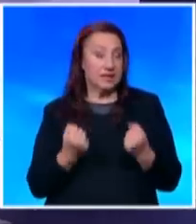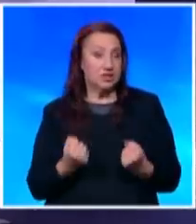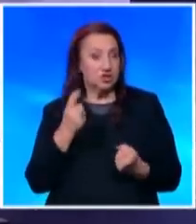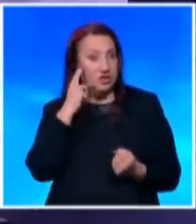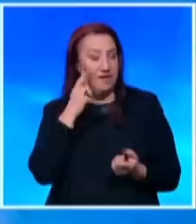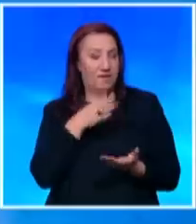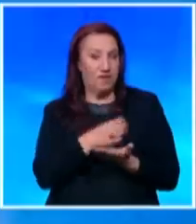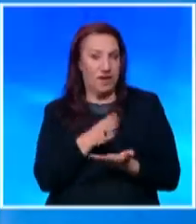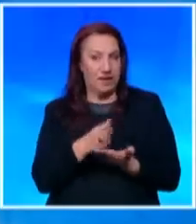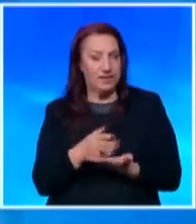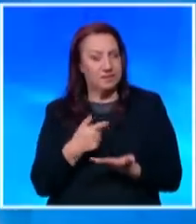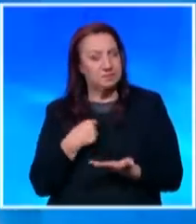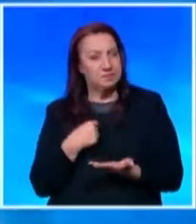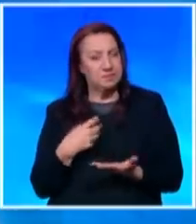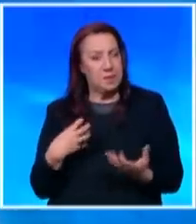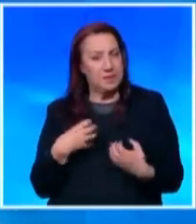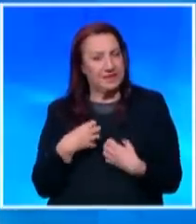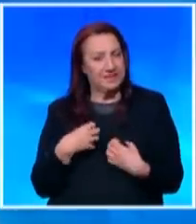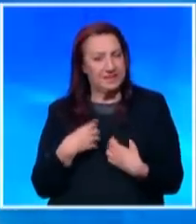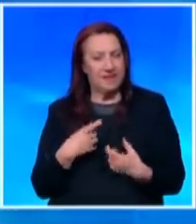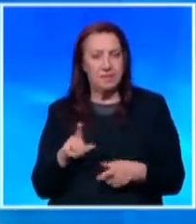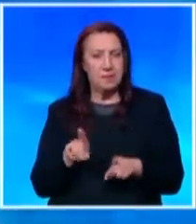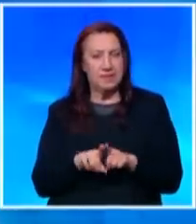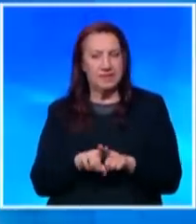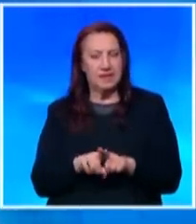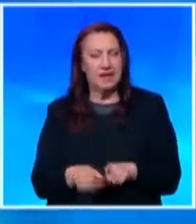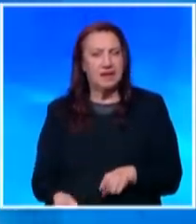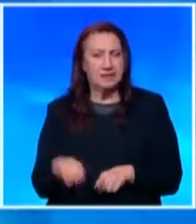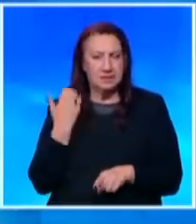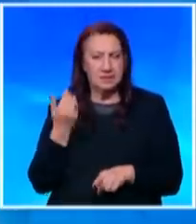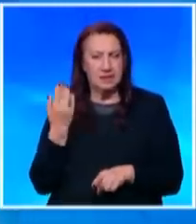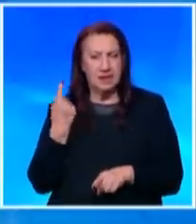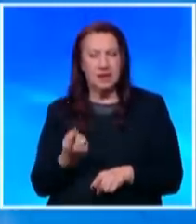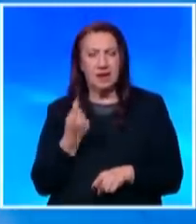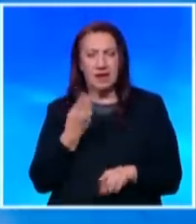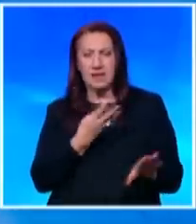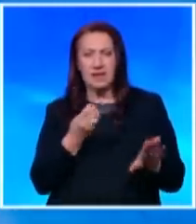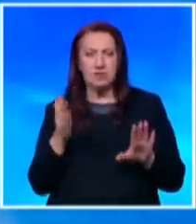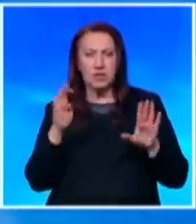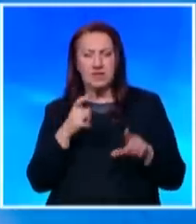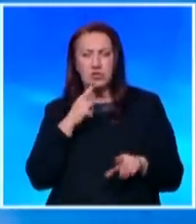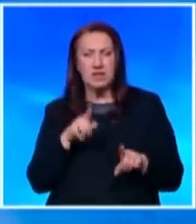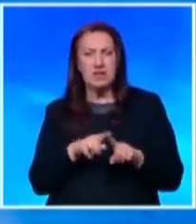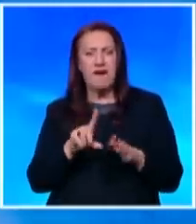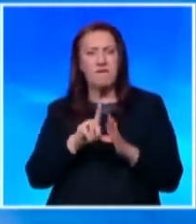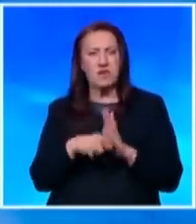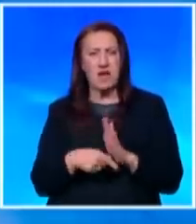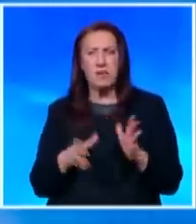че може да се върнем към 90-те години, ако започнат разчистване на сметките по този начин. Тъй